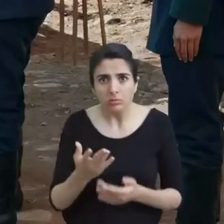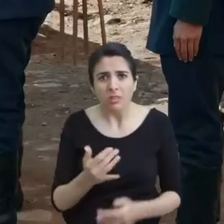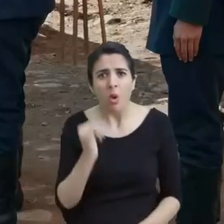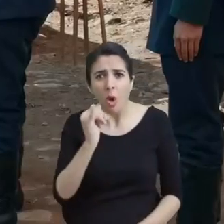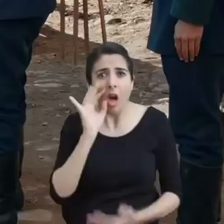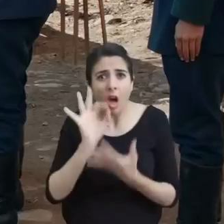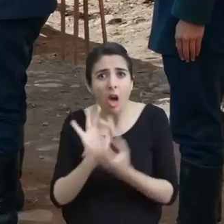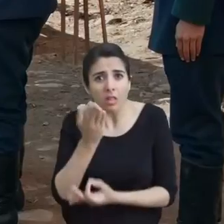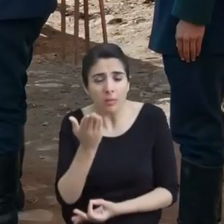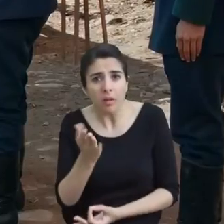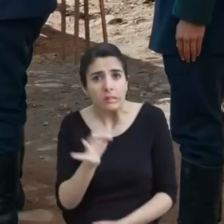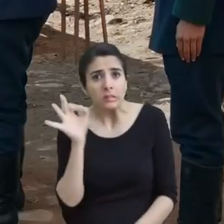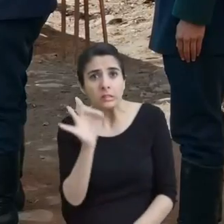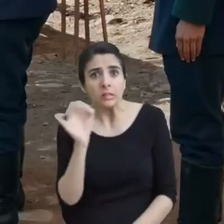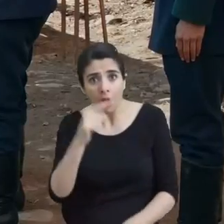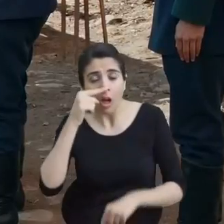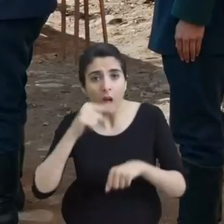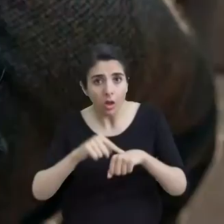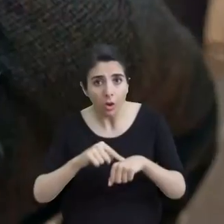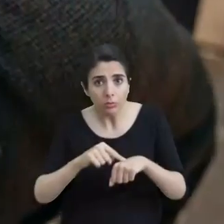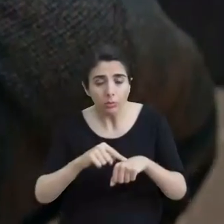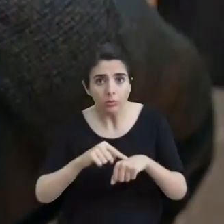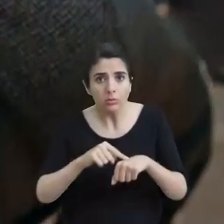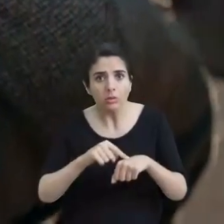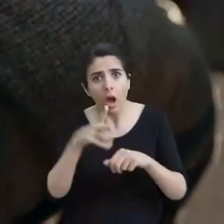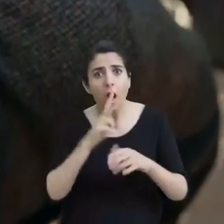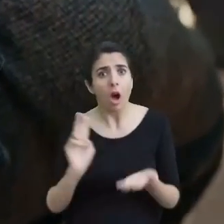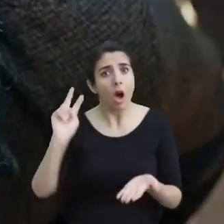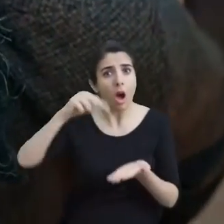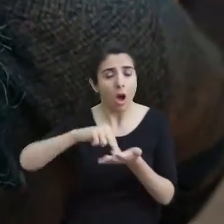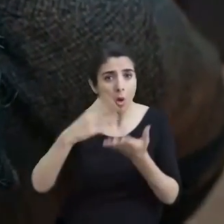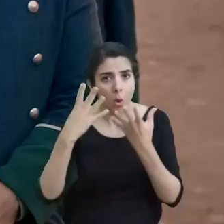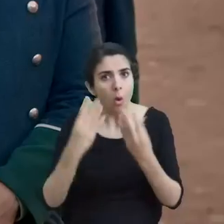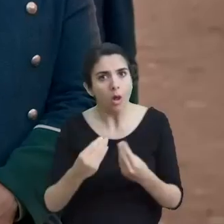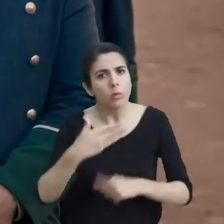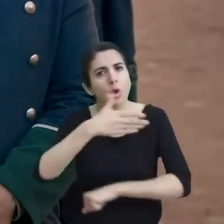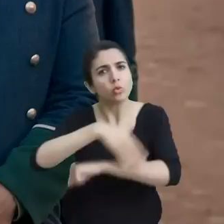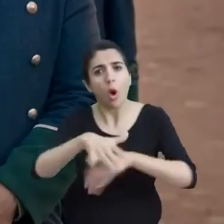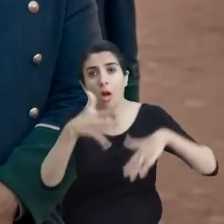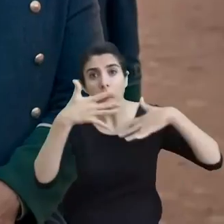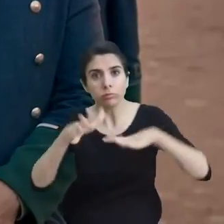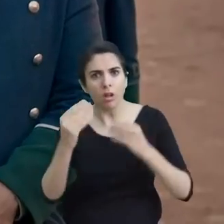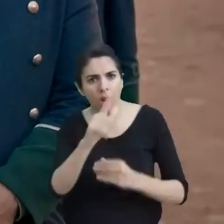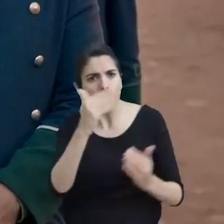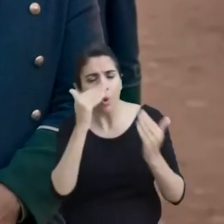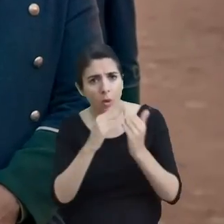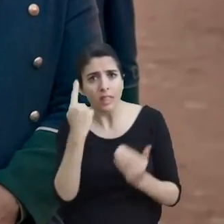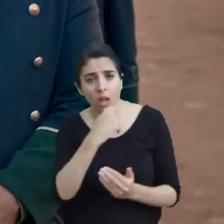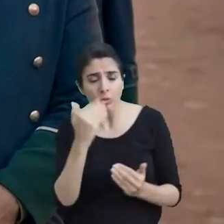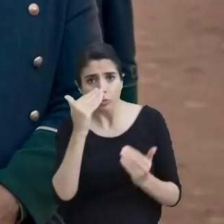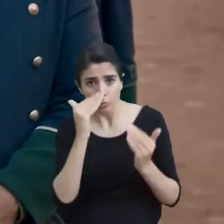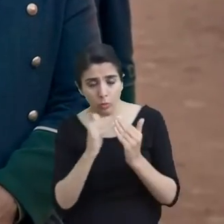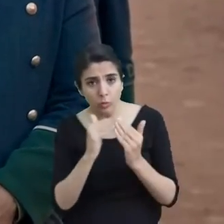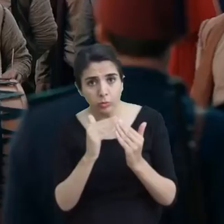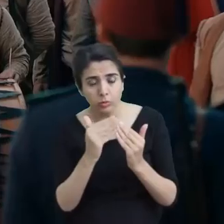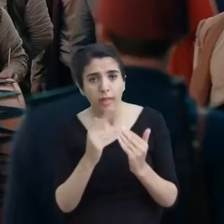İki tane melunun fitnesine inanıp galeyana gelmek, sokaklara dökülmek size yakışır